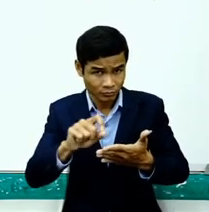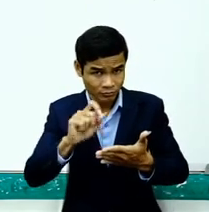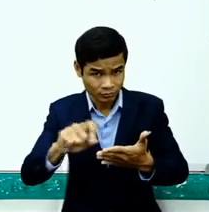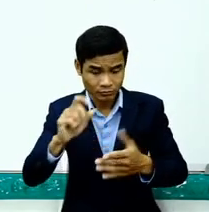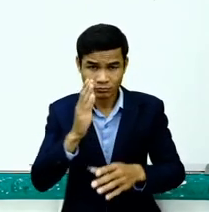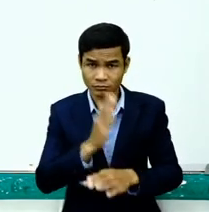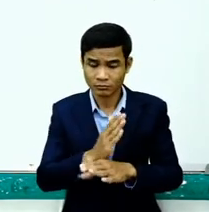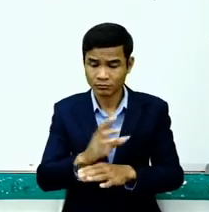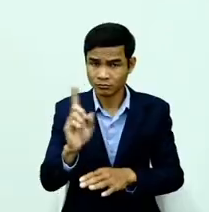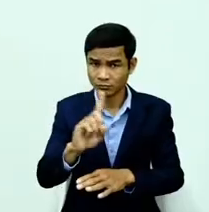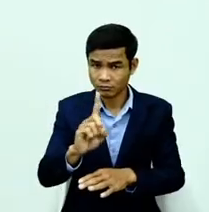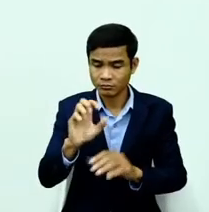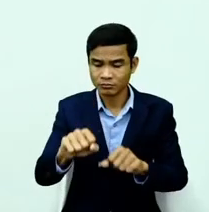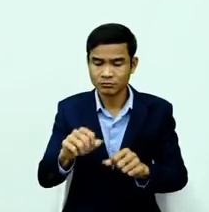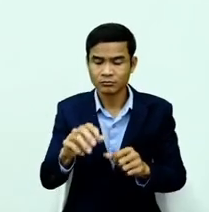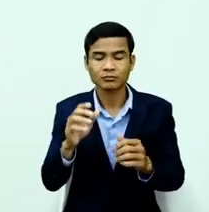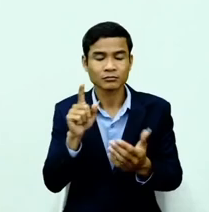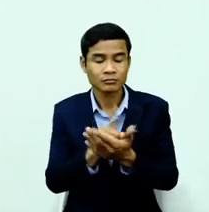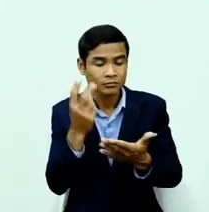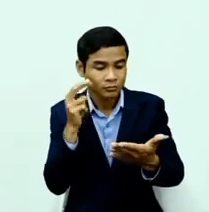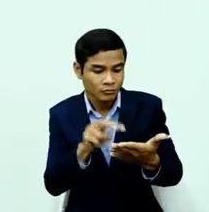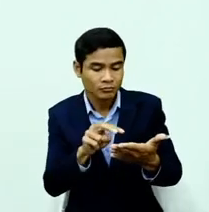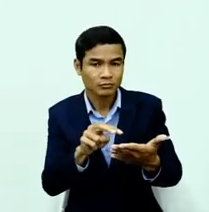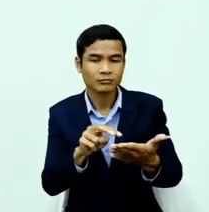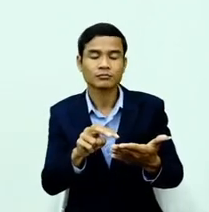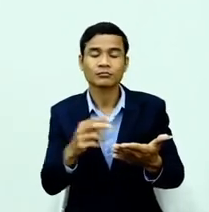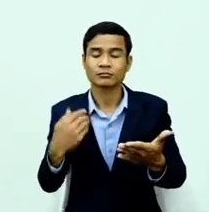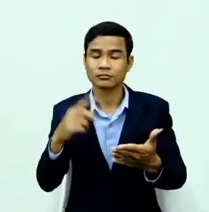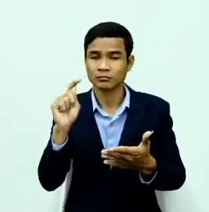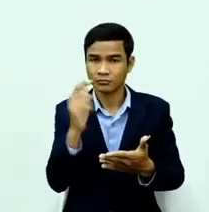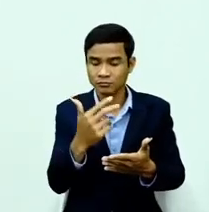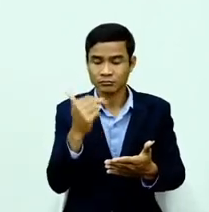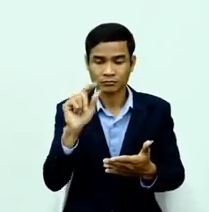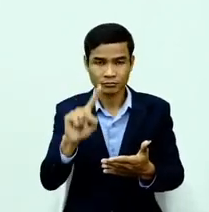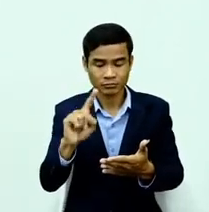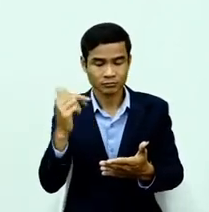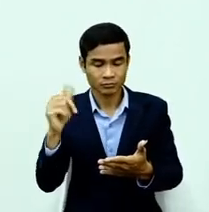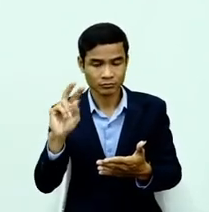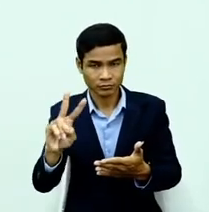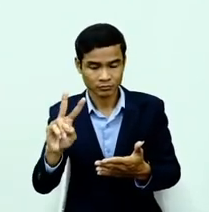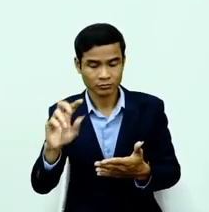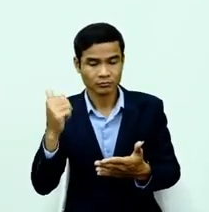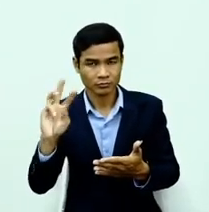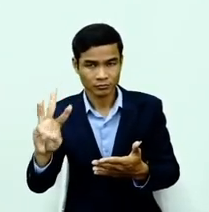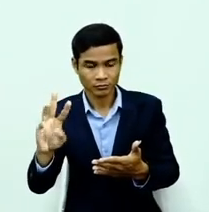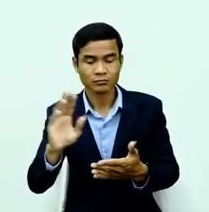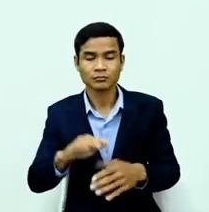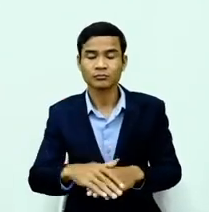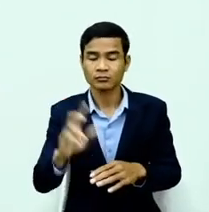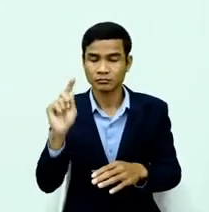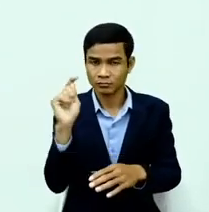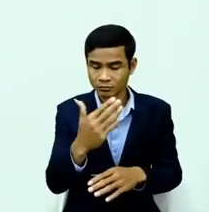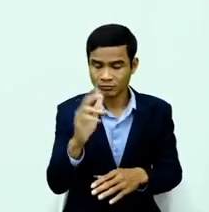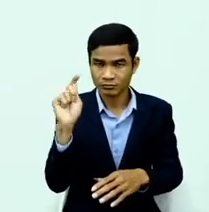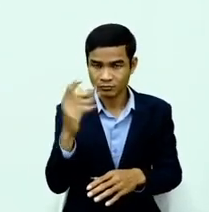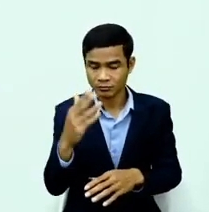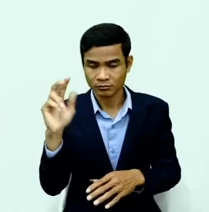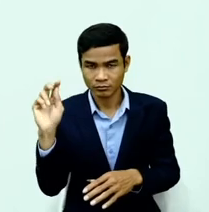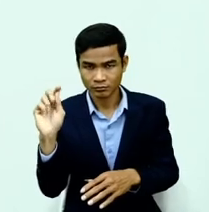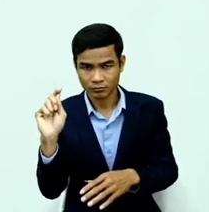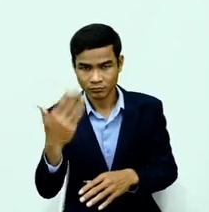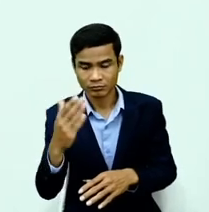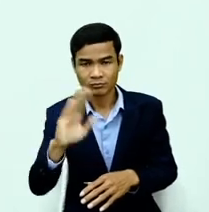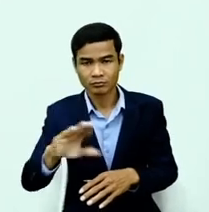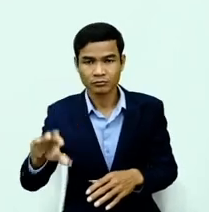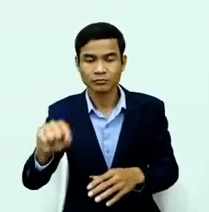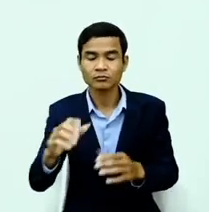kon trae chou ruom cha pinit meul cha mien rup phiep ti 1 rup phiep ti 2 ning rup phiep ti 3 cha chpoh kon da pom mien siphai chumnuoy tae